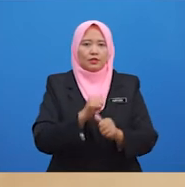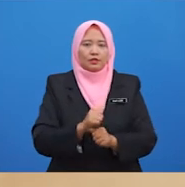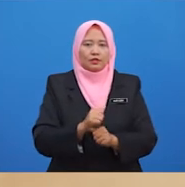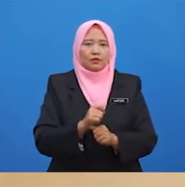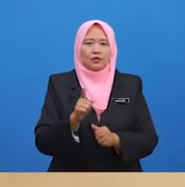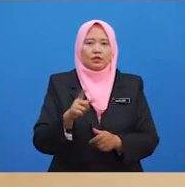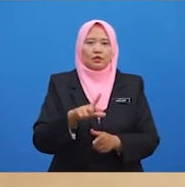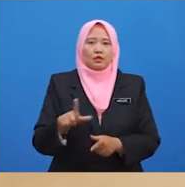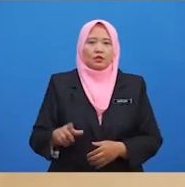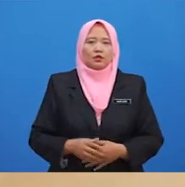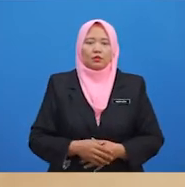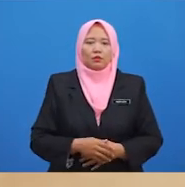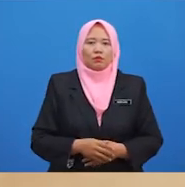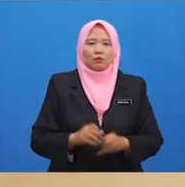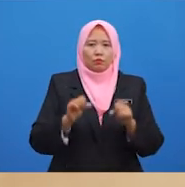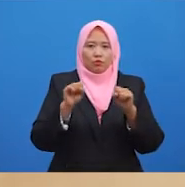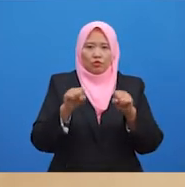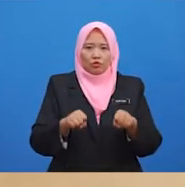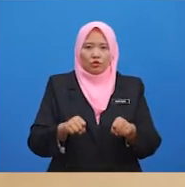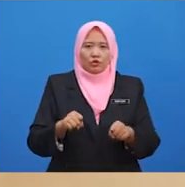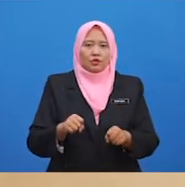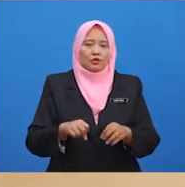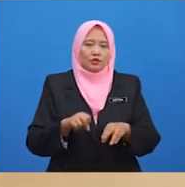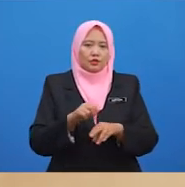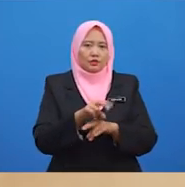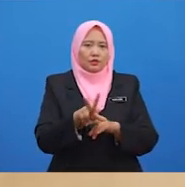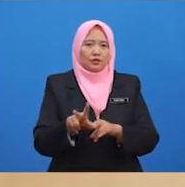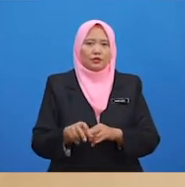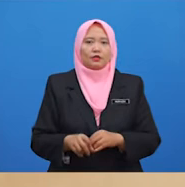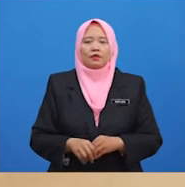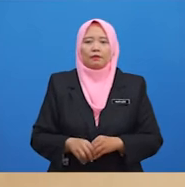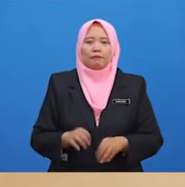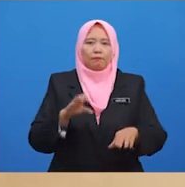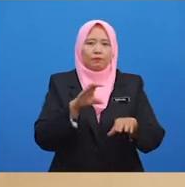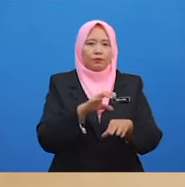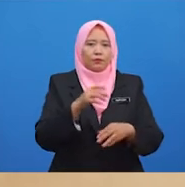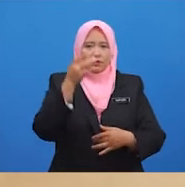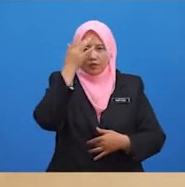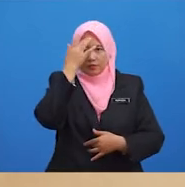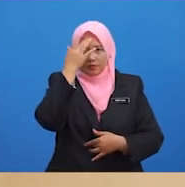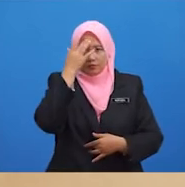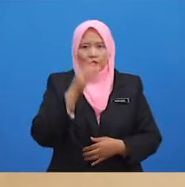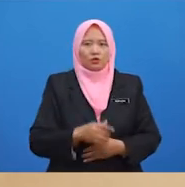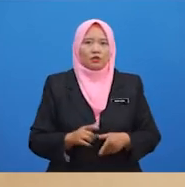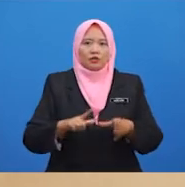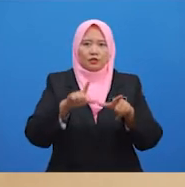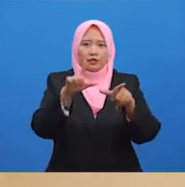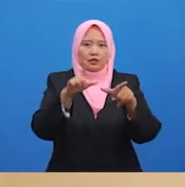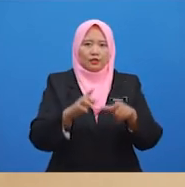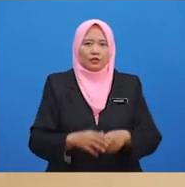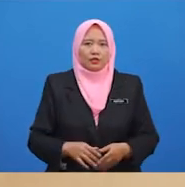ialah merangsang pembiakan serangga membawa penyakit seperti nyamuk, lalat dan